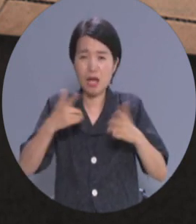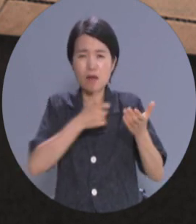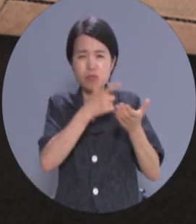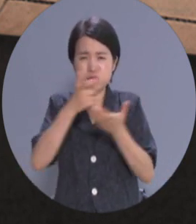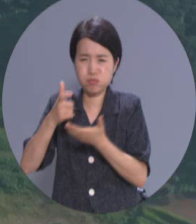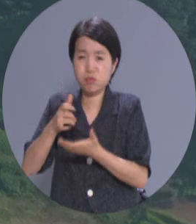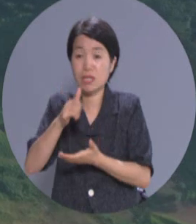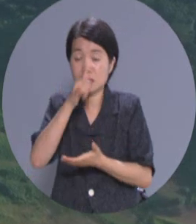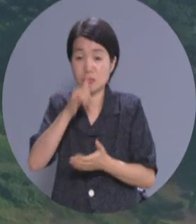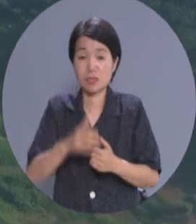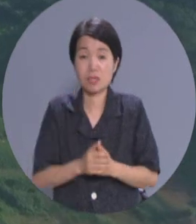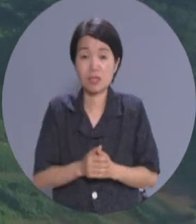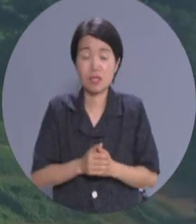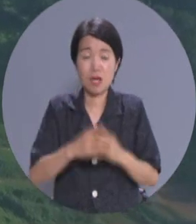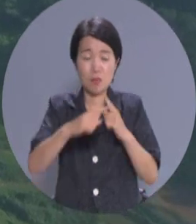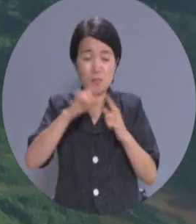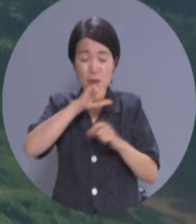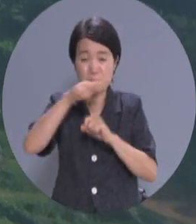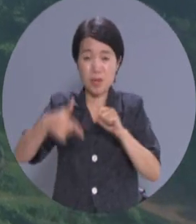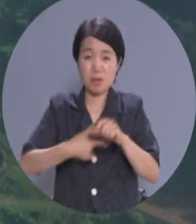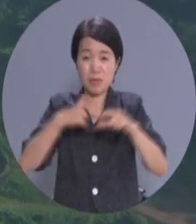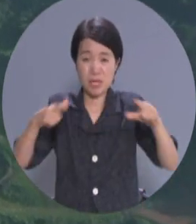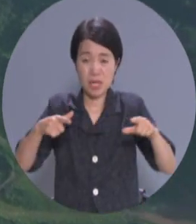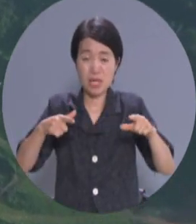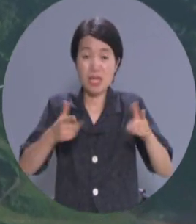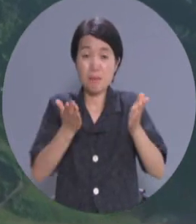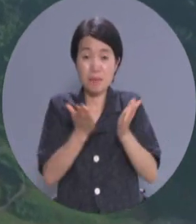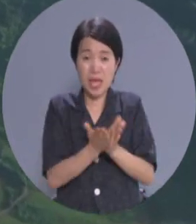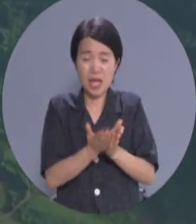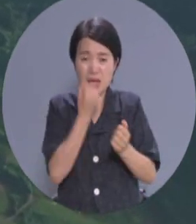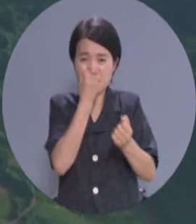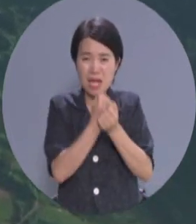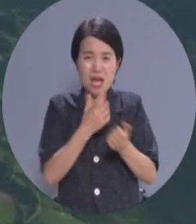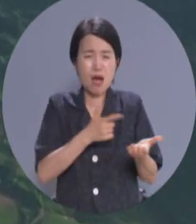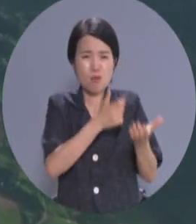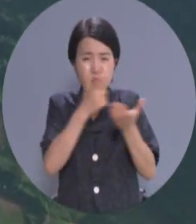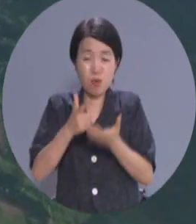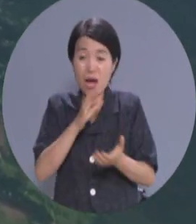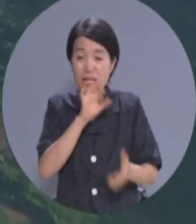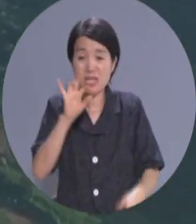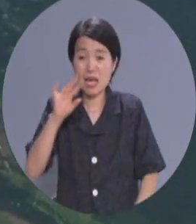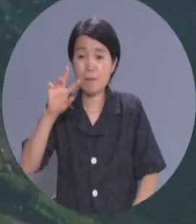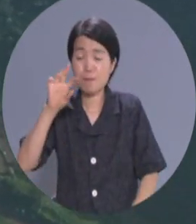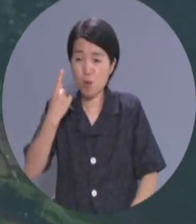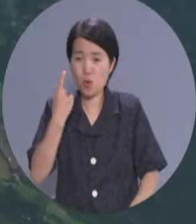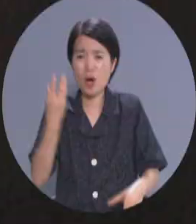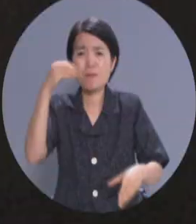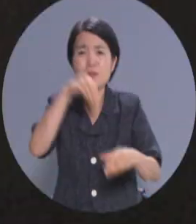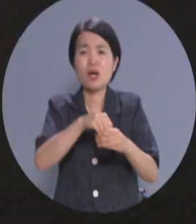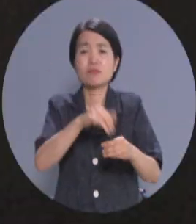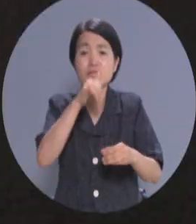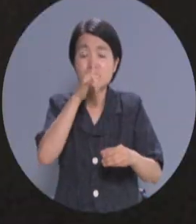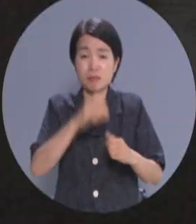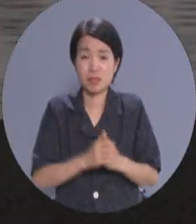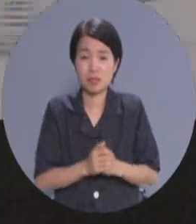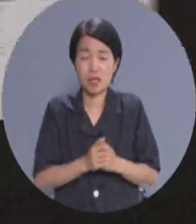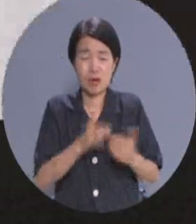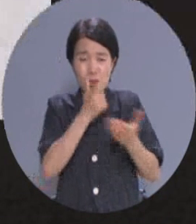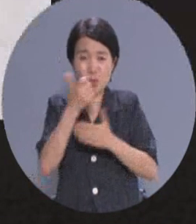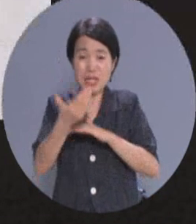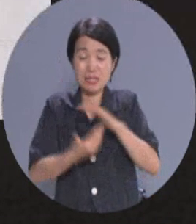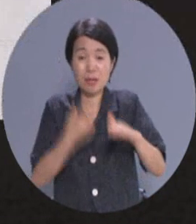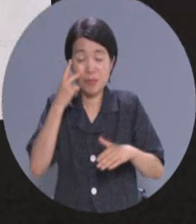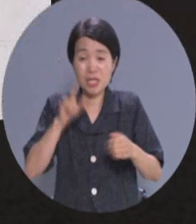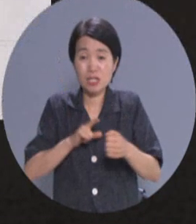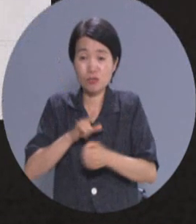폭격했습니다 목표 범위 안에 피난선이 무차별 폭격을 당한 이와포가 포함돼 있습니다 폭격에 앞서